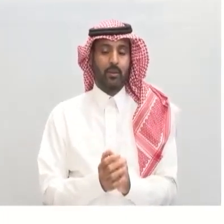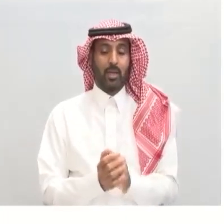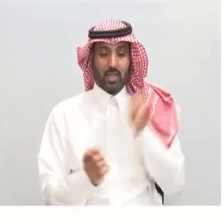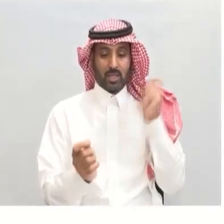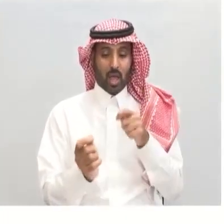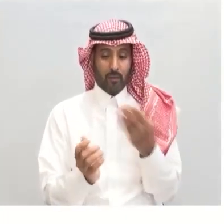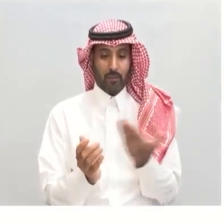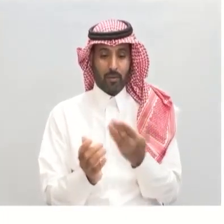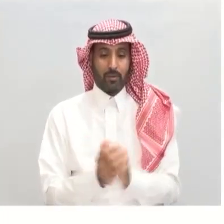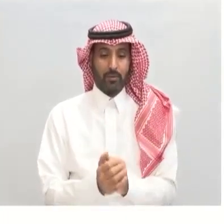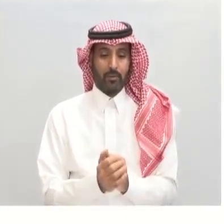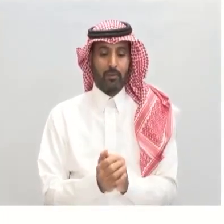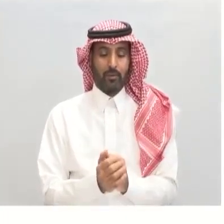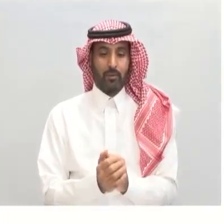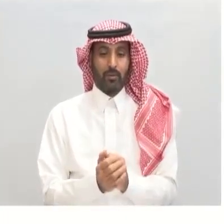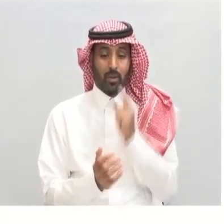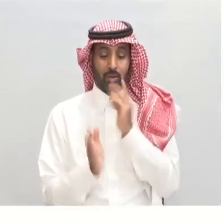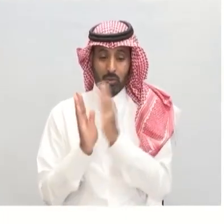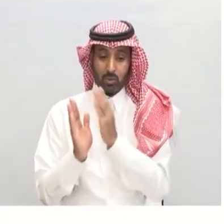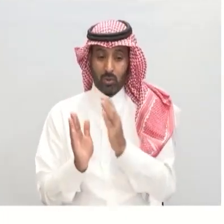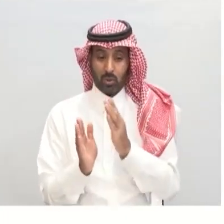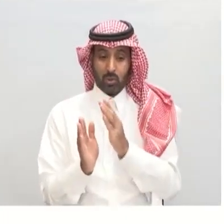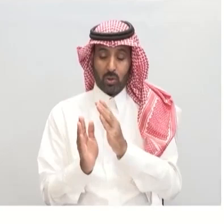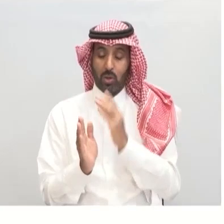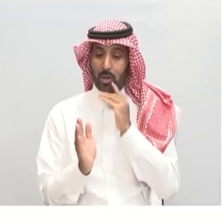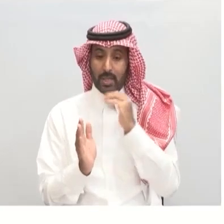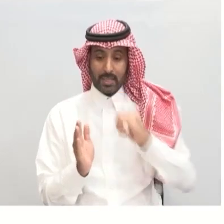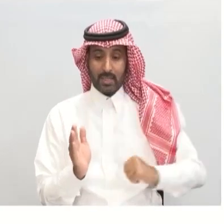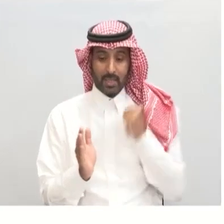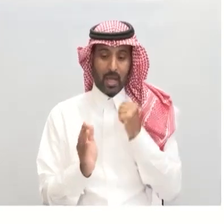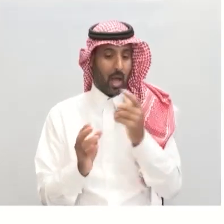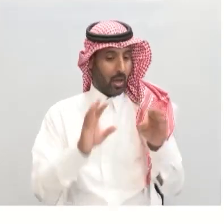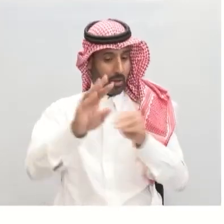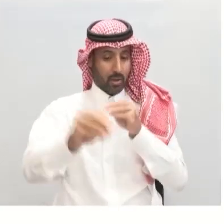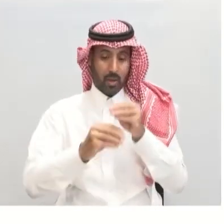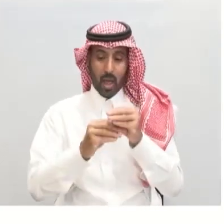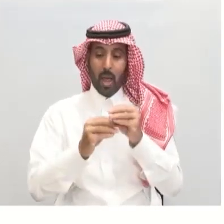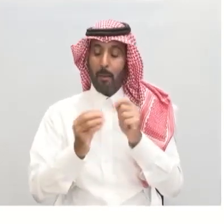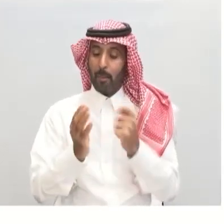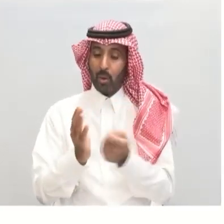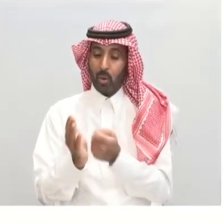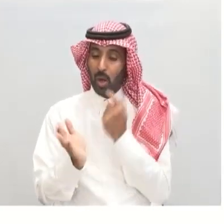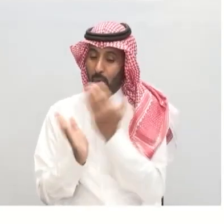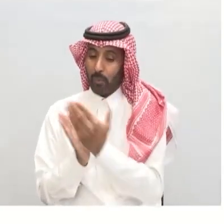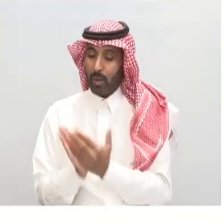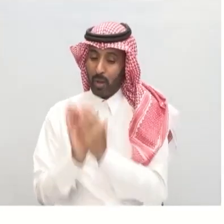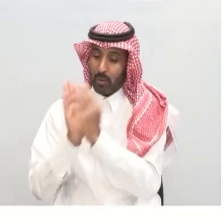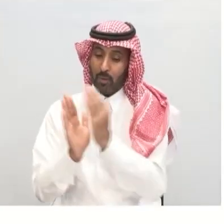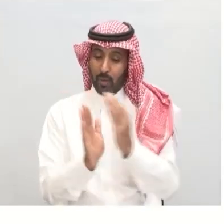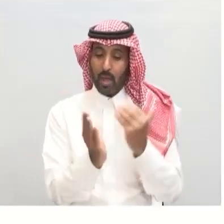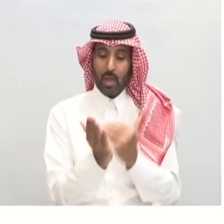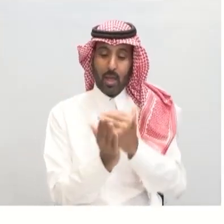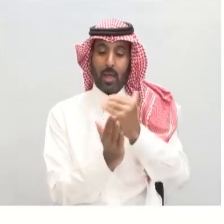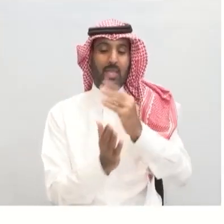اهداف الدرس ان يرتب الطالب مراحل جمع القران في السطور ان يبين سبب جمع